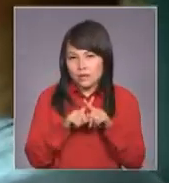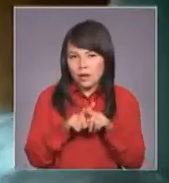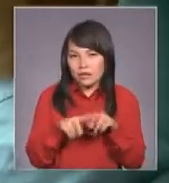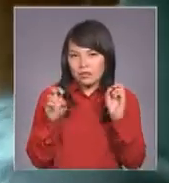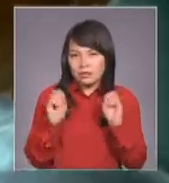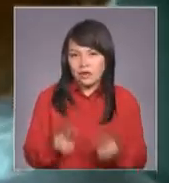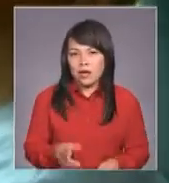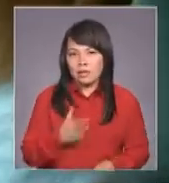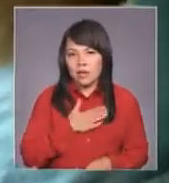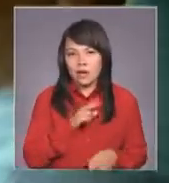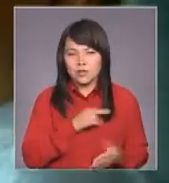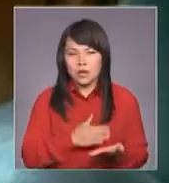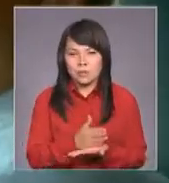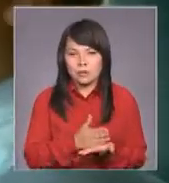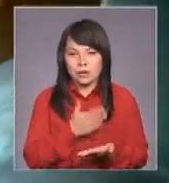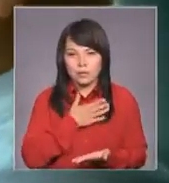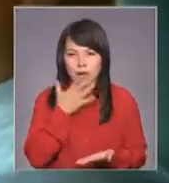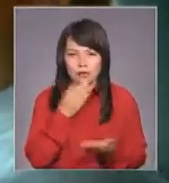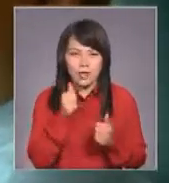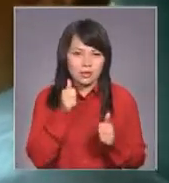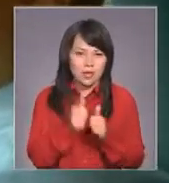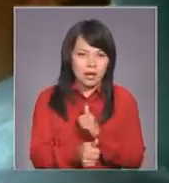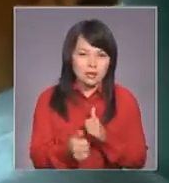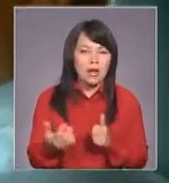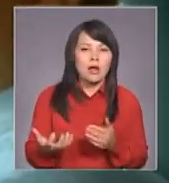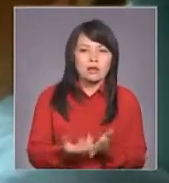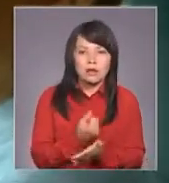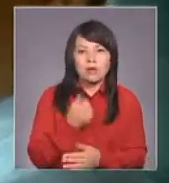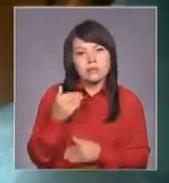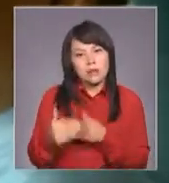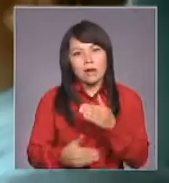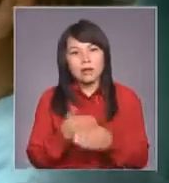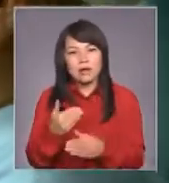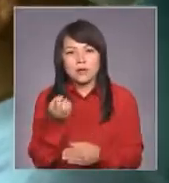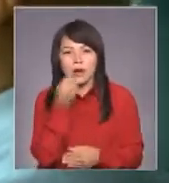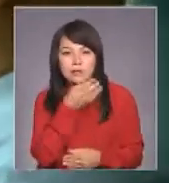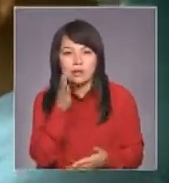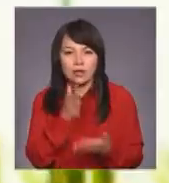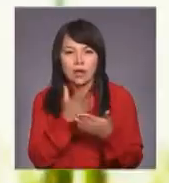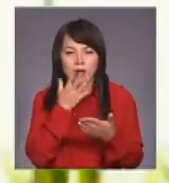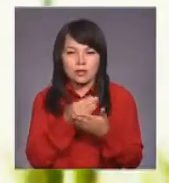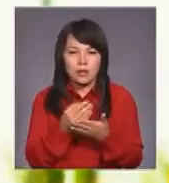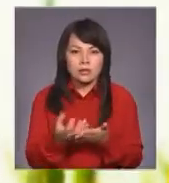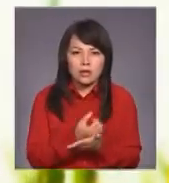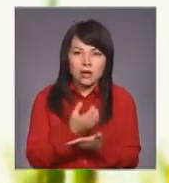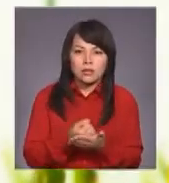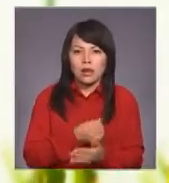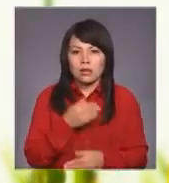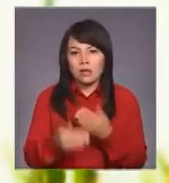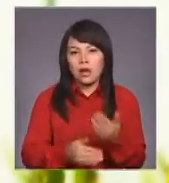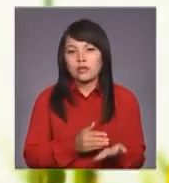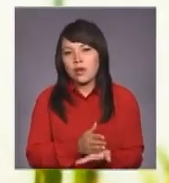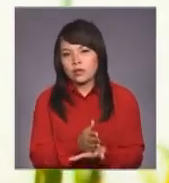Механик болдым бөлімшеде. Сөйтіп сол жақсы жұмыстар атқардым. Осы күрішке